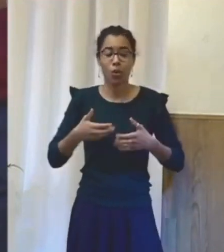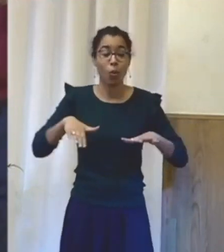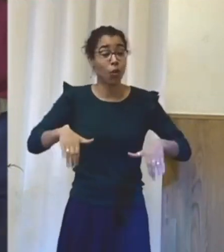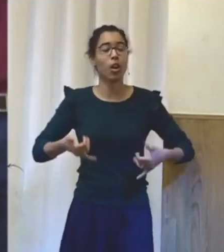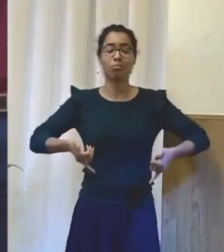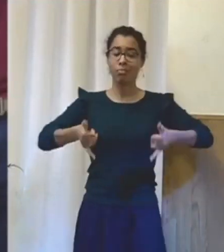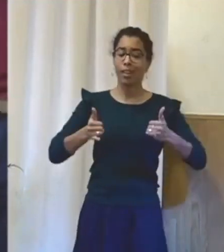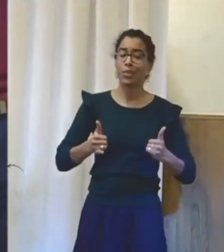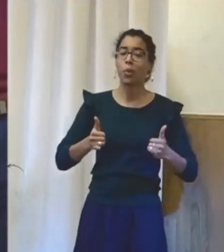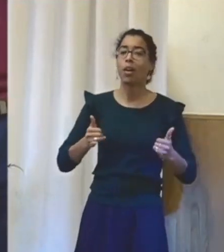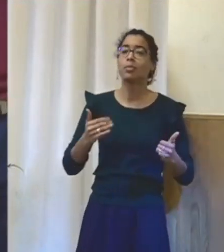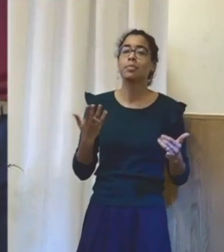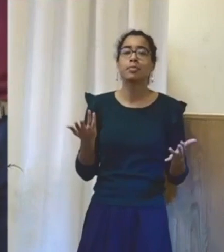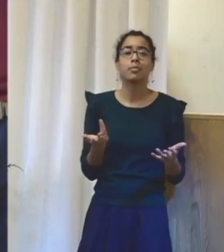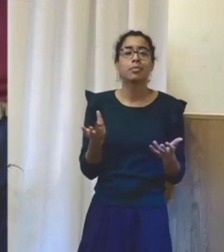fauteuil